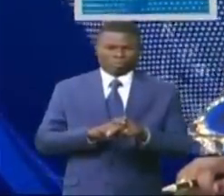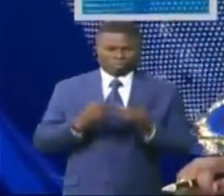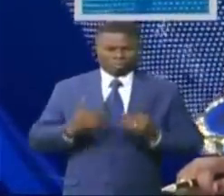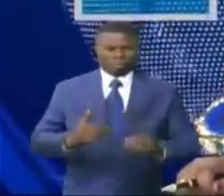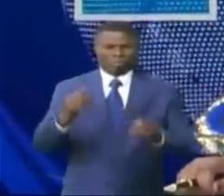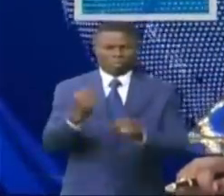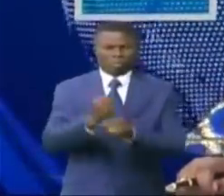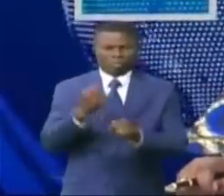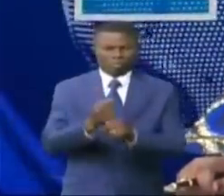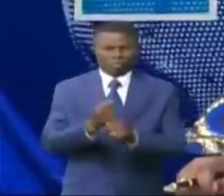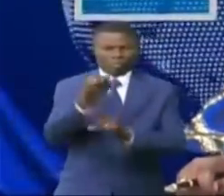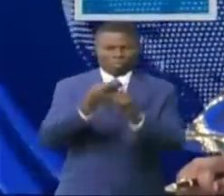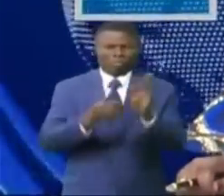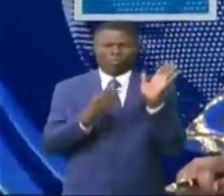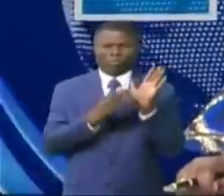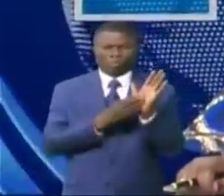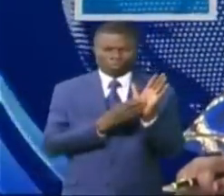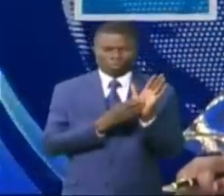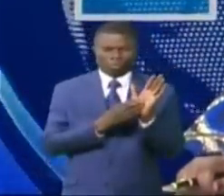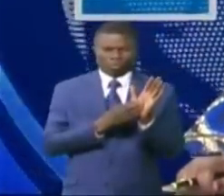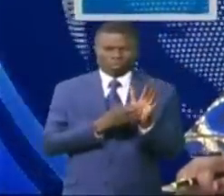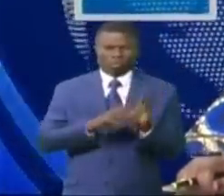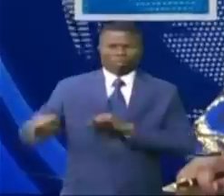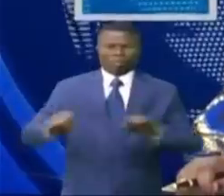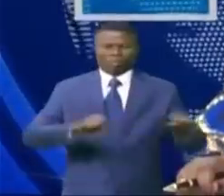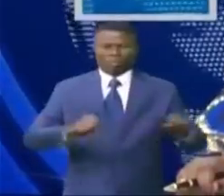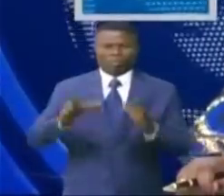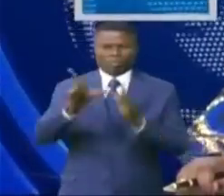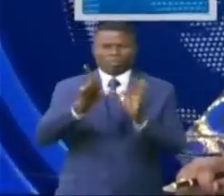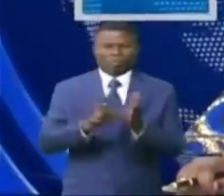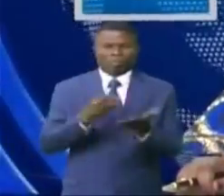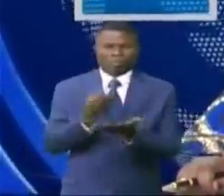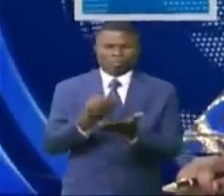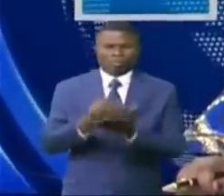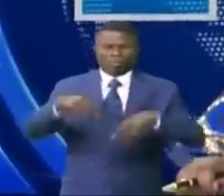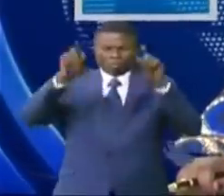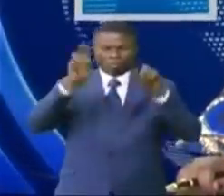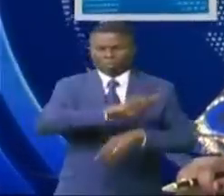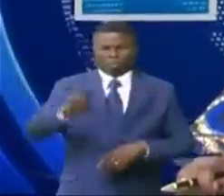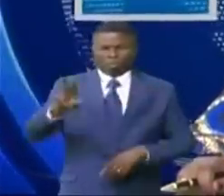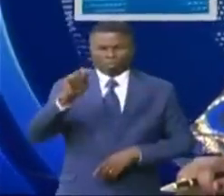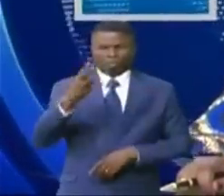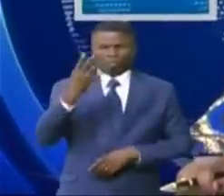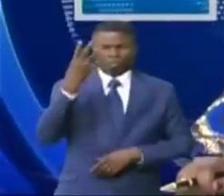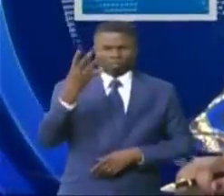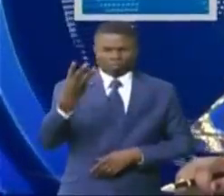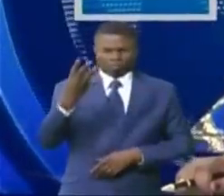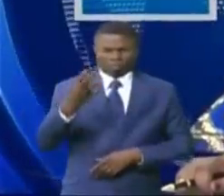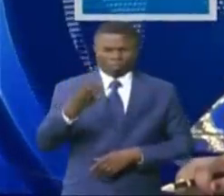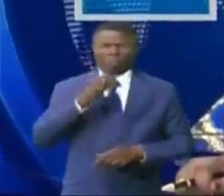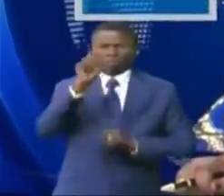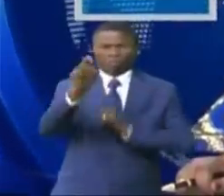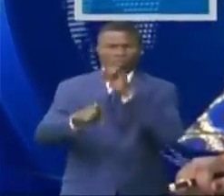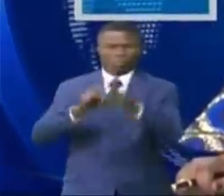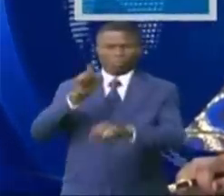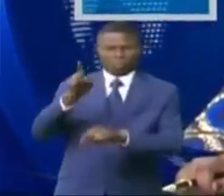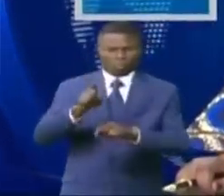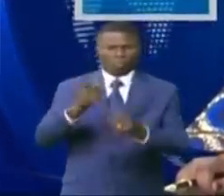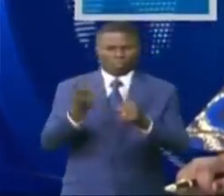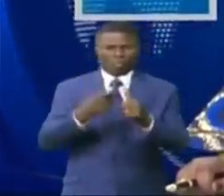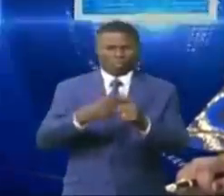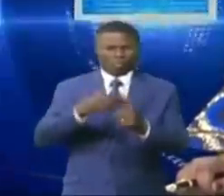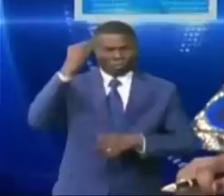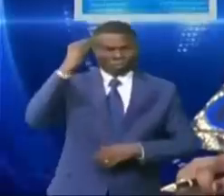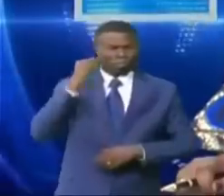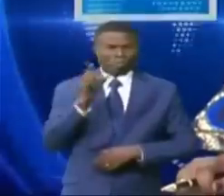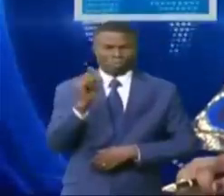cette session de septembre. Outre l'examen de la loi des finances exercice 2024, ils auront à auditionner dans un premier temps la ministre